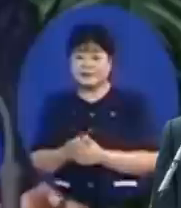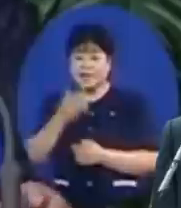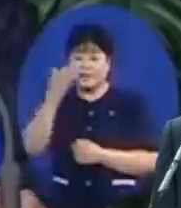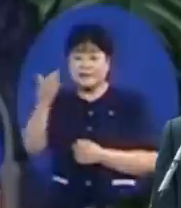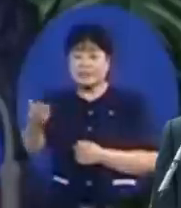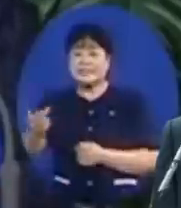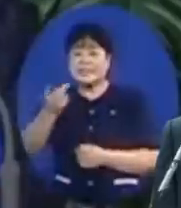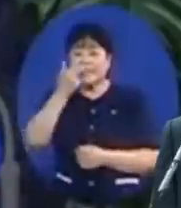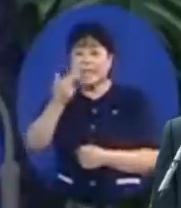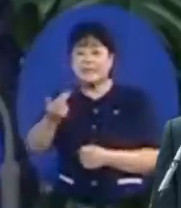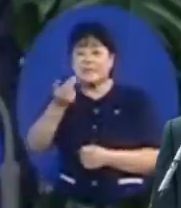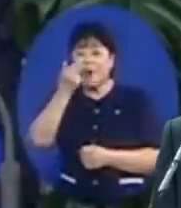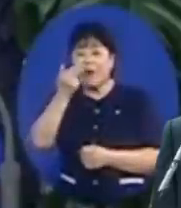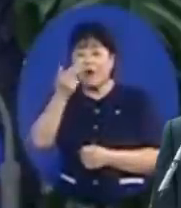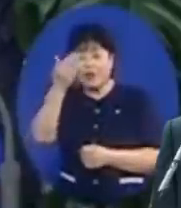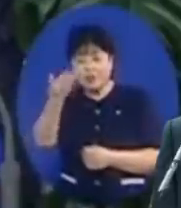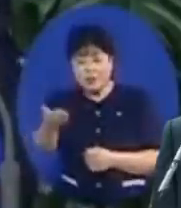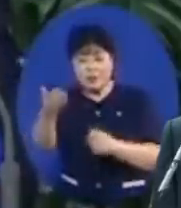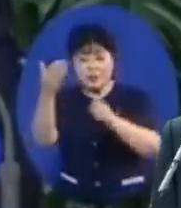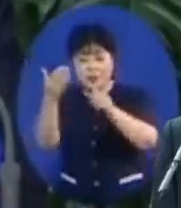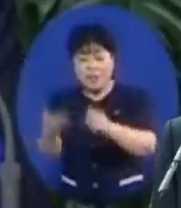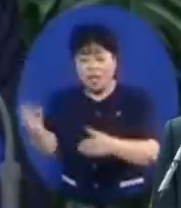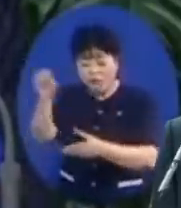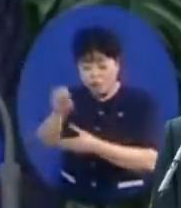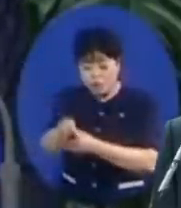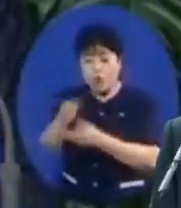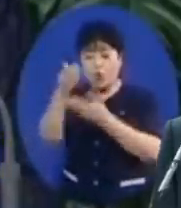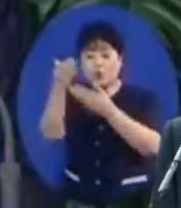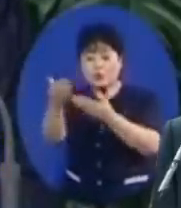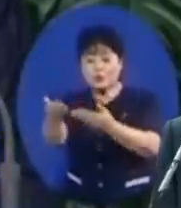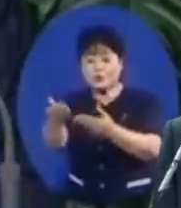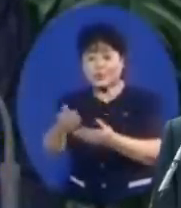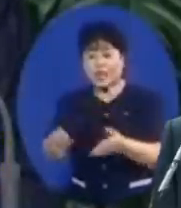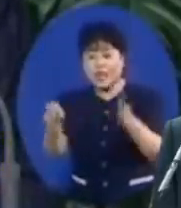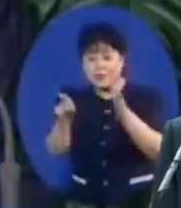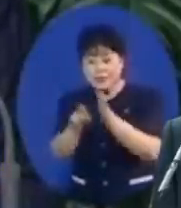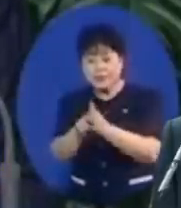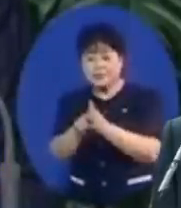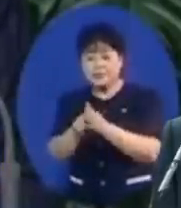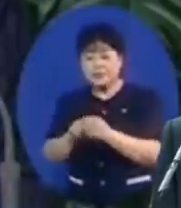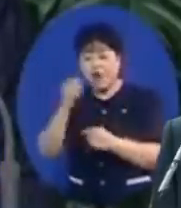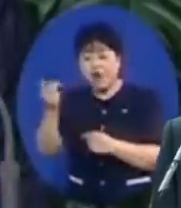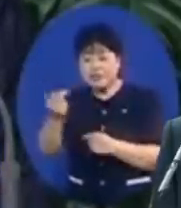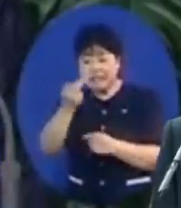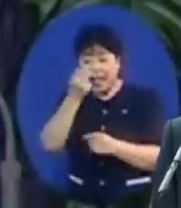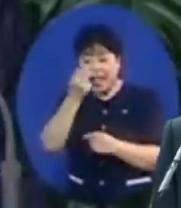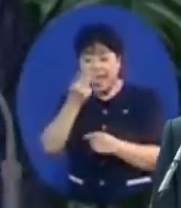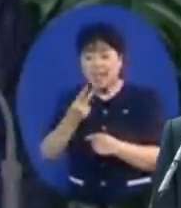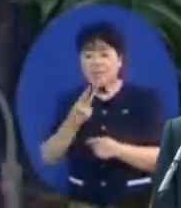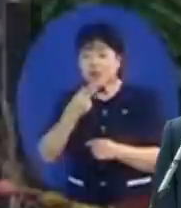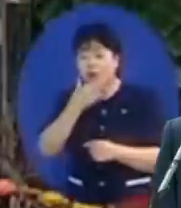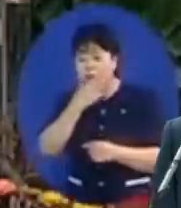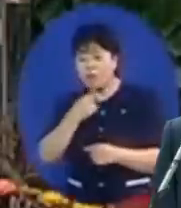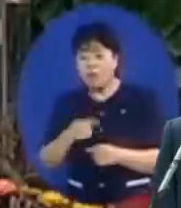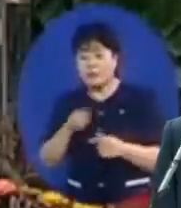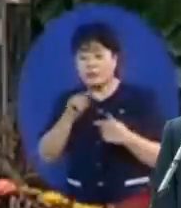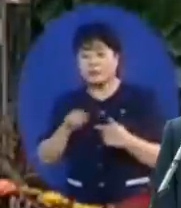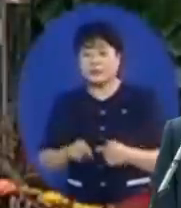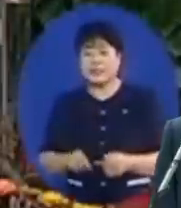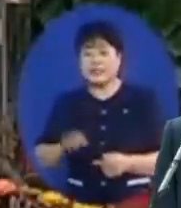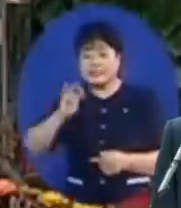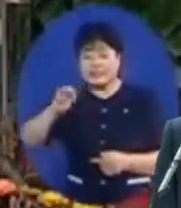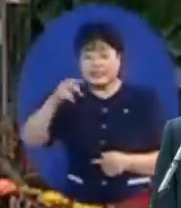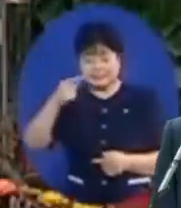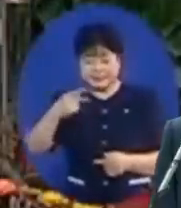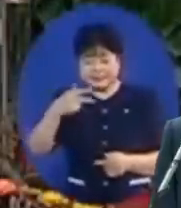당신의 생명을 여러분에게 부어주신 것입니다. 믿음과 영생을 요한복음 6장 47절로